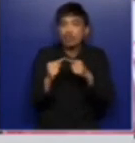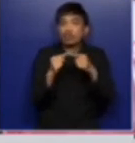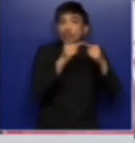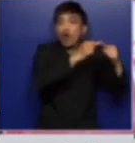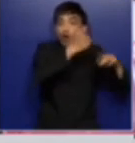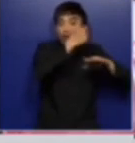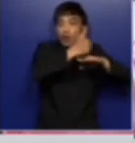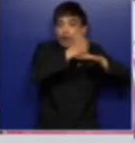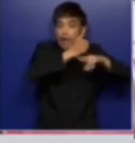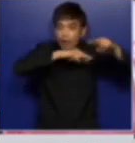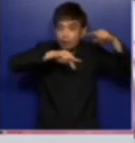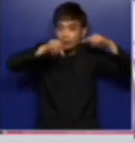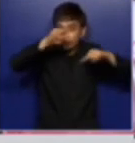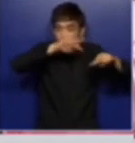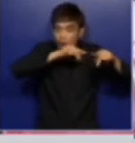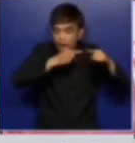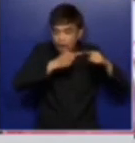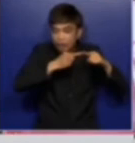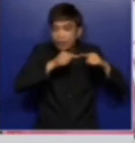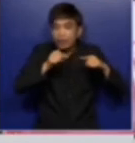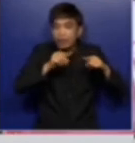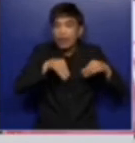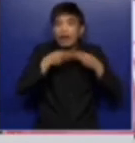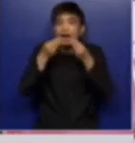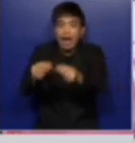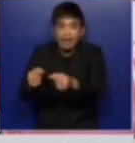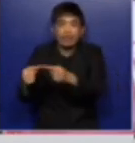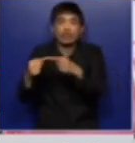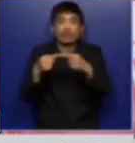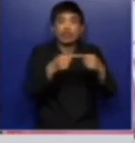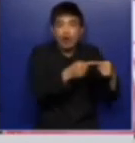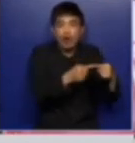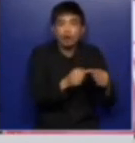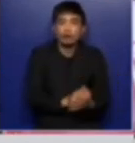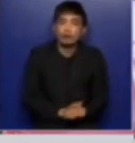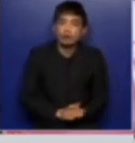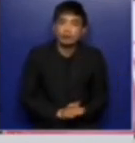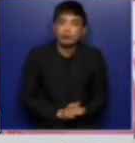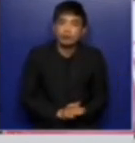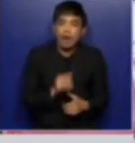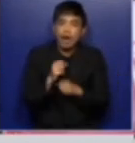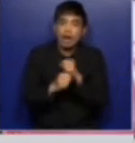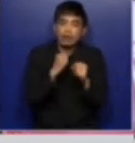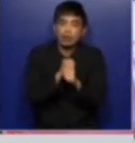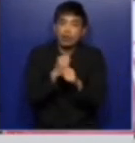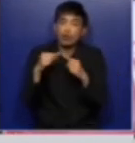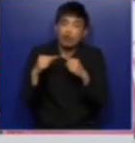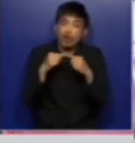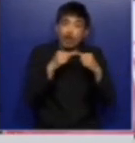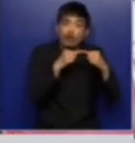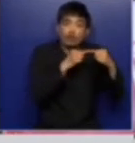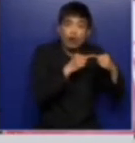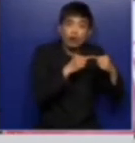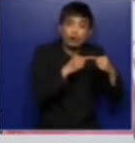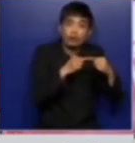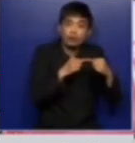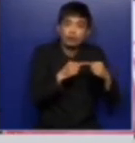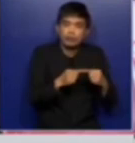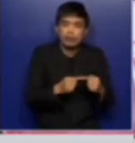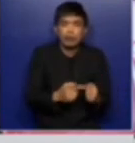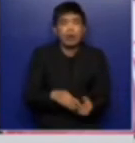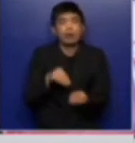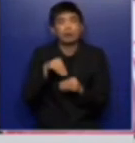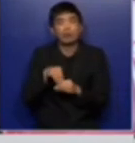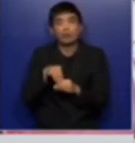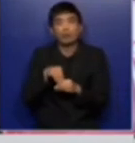ยวาระการดำรงตำแหน่งถ้าอาจจะกล่าวเปรียบเลยก็อาจจะกล่าวได้ว่าอยู่กันจนร